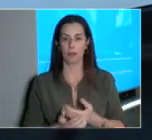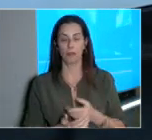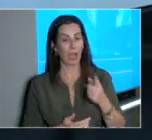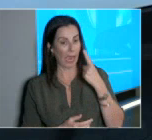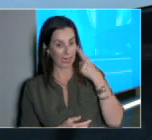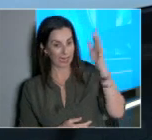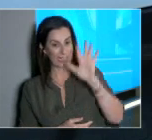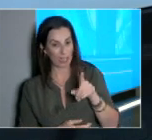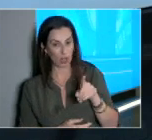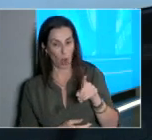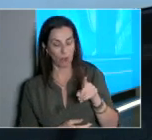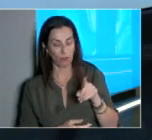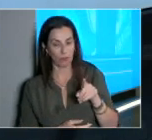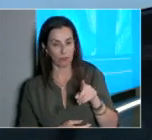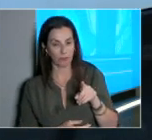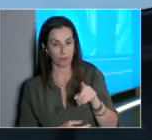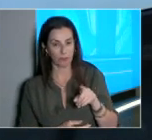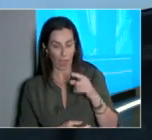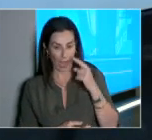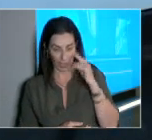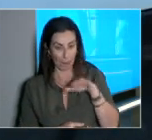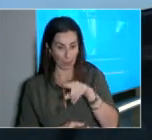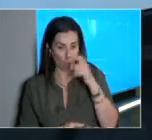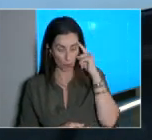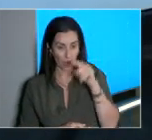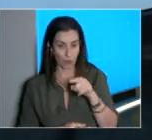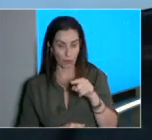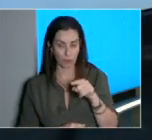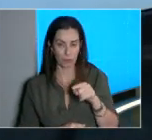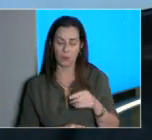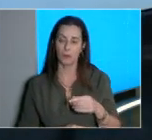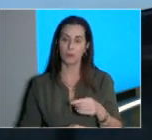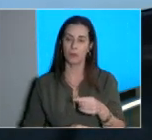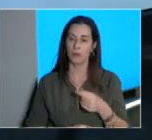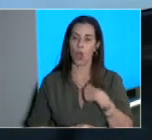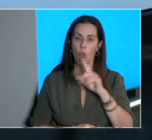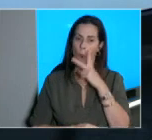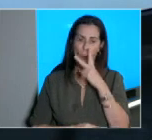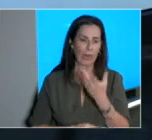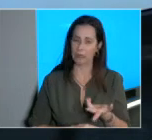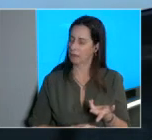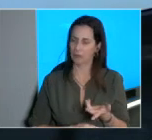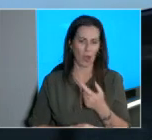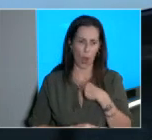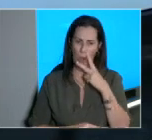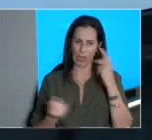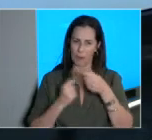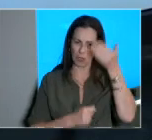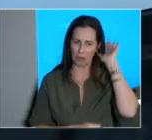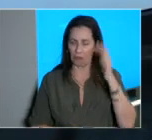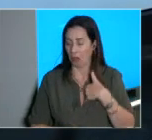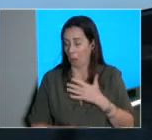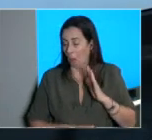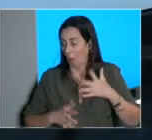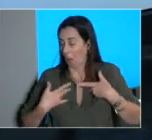את הסרטון המדובר? זאת אומרת, גם אתה חושב שהוא... אני לא ראיתי את הסרטון המדובר, ואני לא